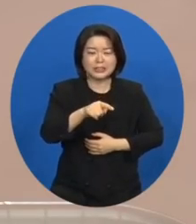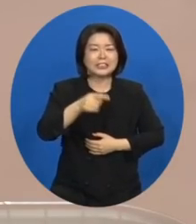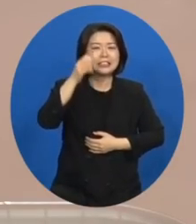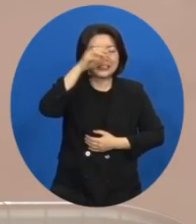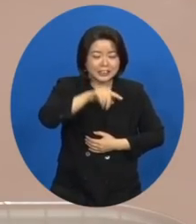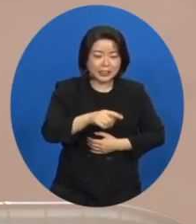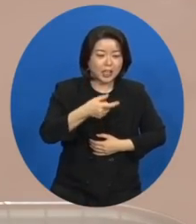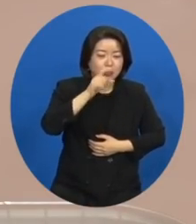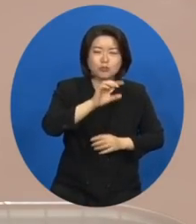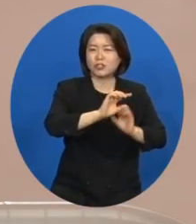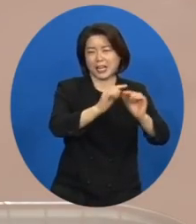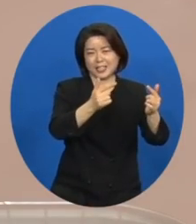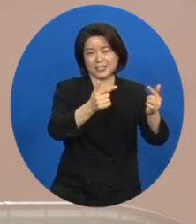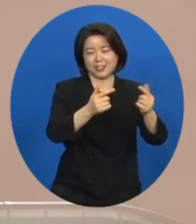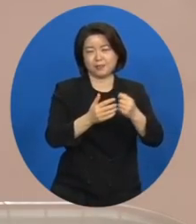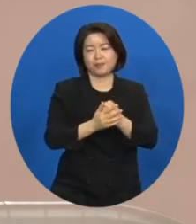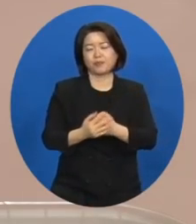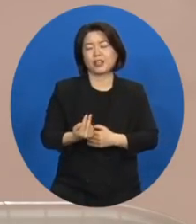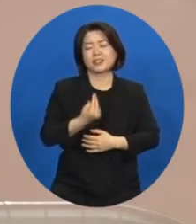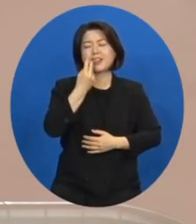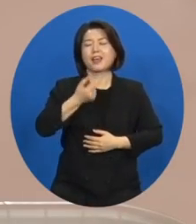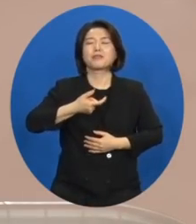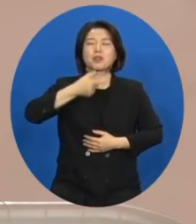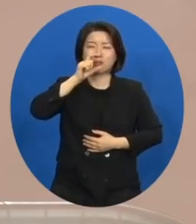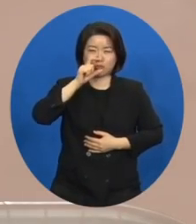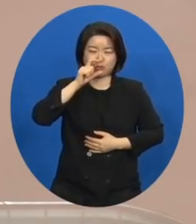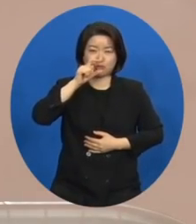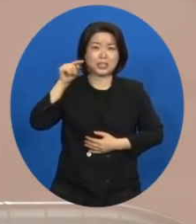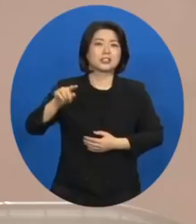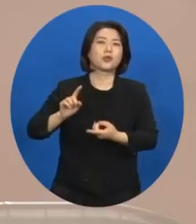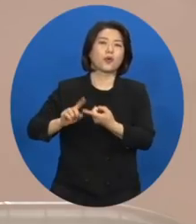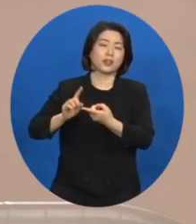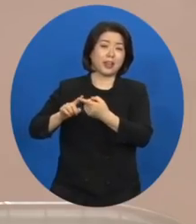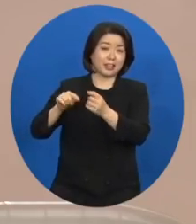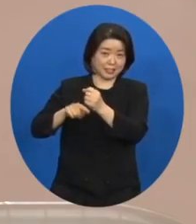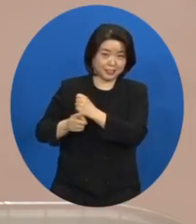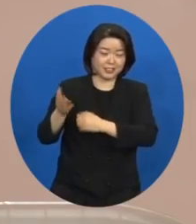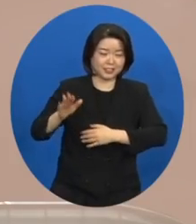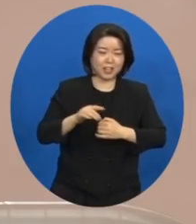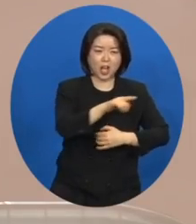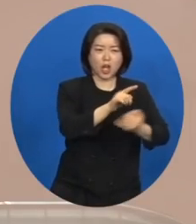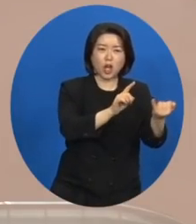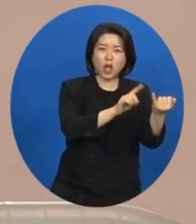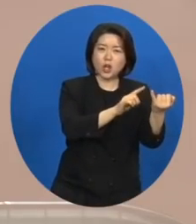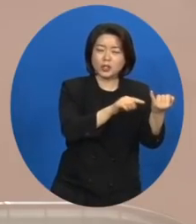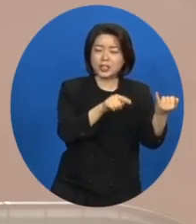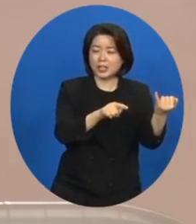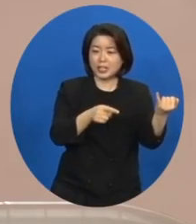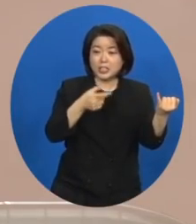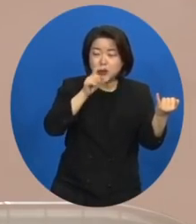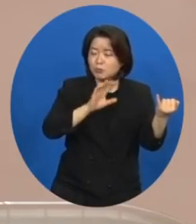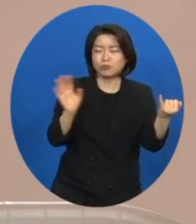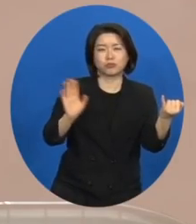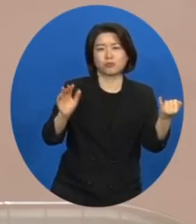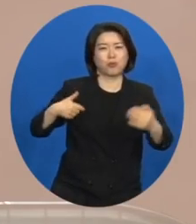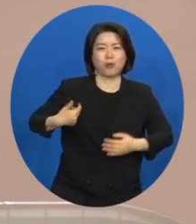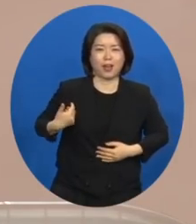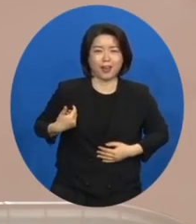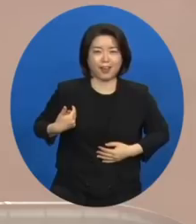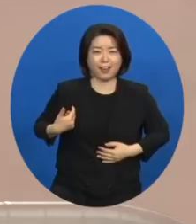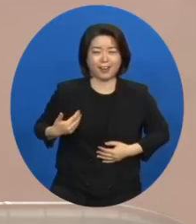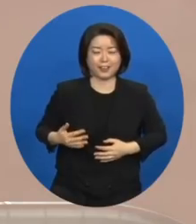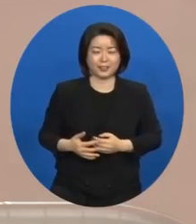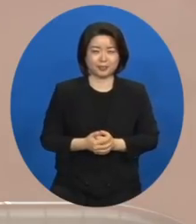바로 생명수 그거를 의미한 거였어요 그 여인은 그를 알아듣지 못하고 물을 달라고 한 겁니다